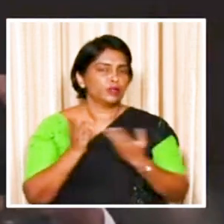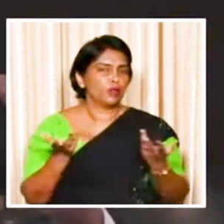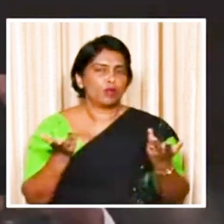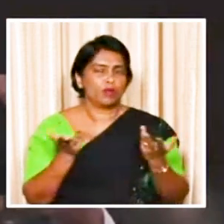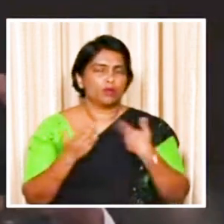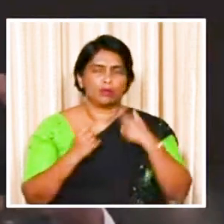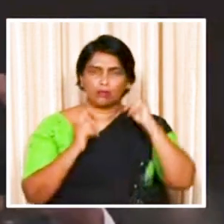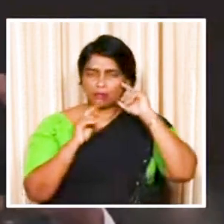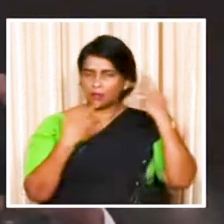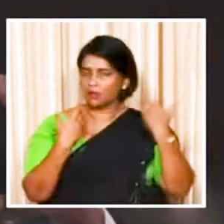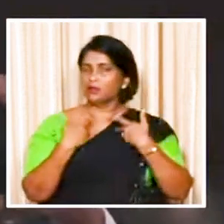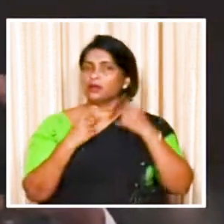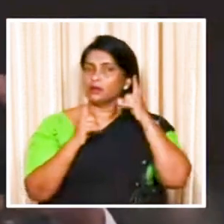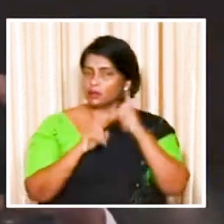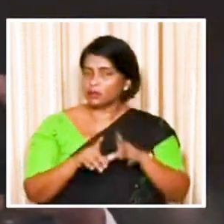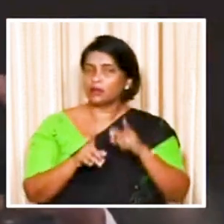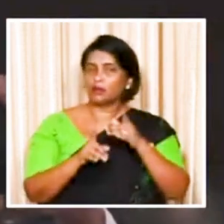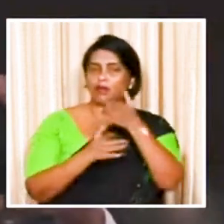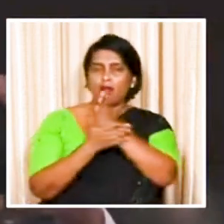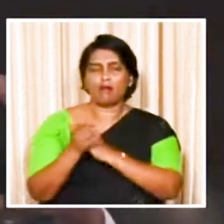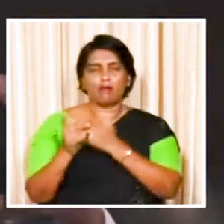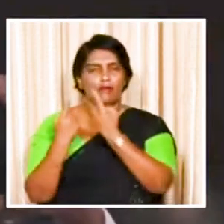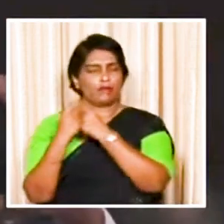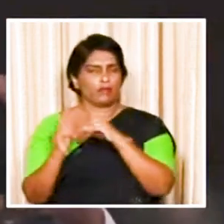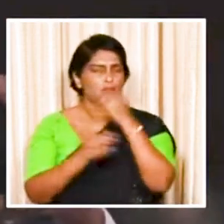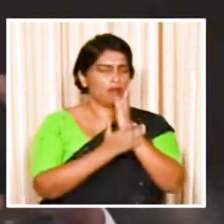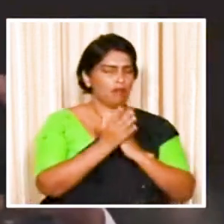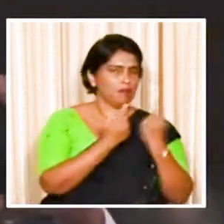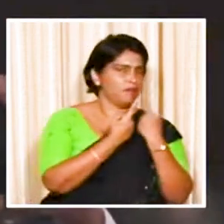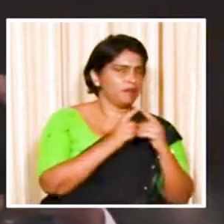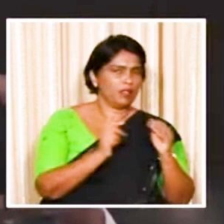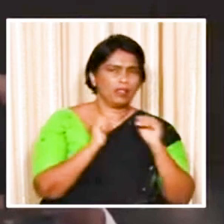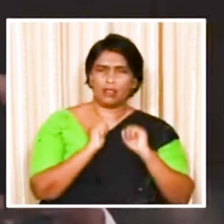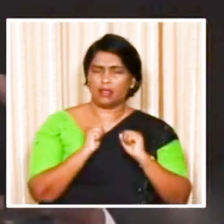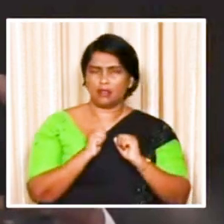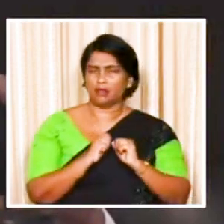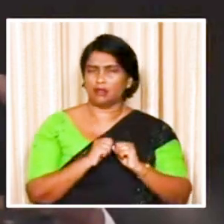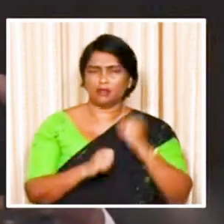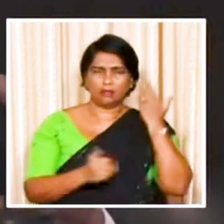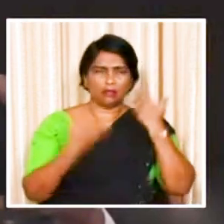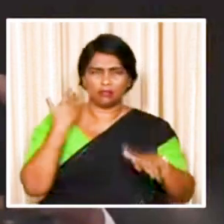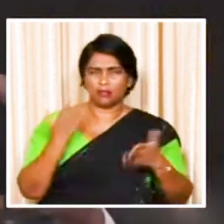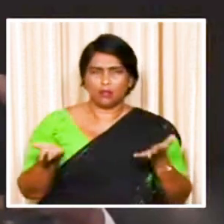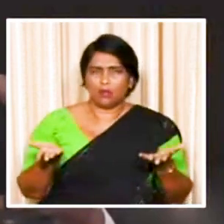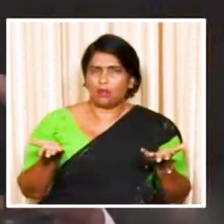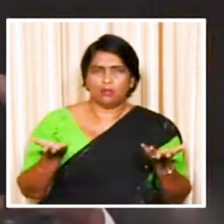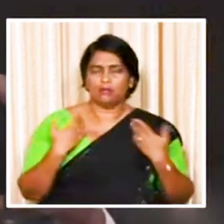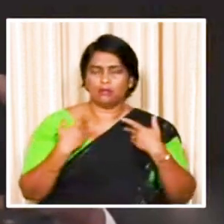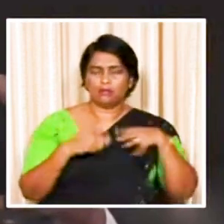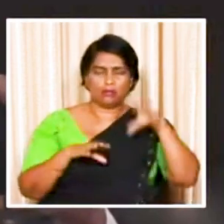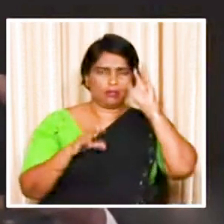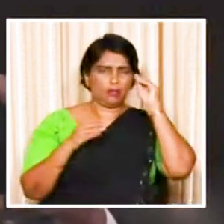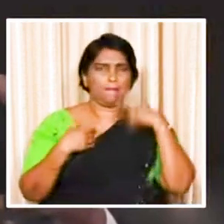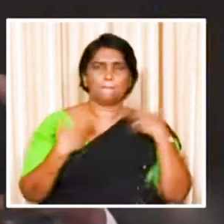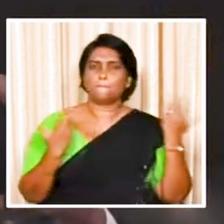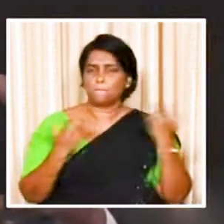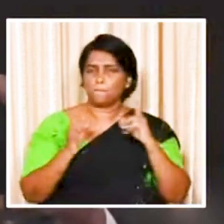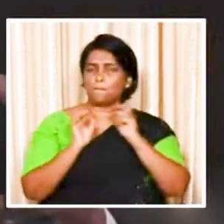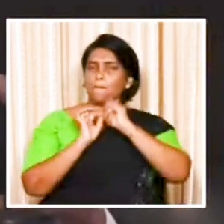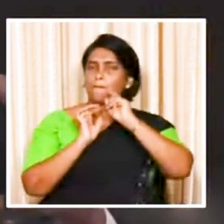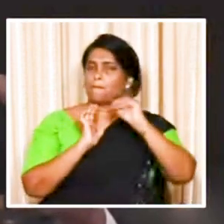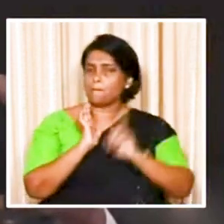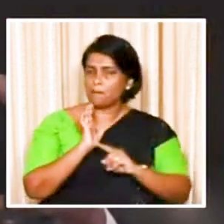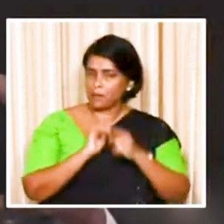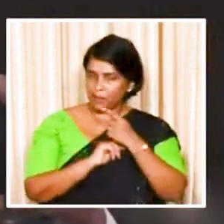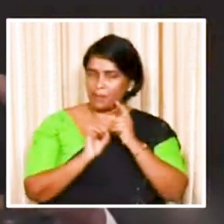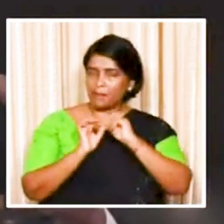மாதிரி இன்னொரு இடத்துக்கு ஒரு மாதிரியாக இவ்வாறான விடயங்கள் நடைபெற்றதாக எங்களுக்கு தெரியவில்லை. குறிப்பாக மட்டக்களப்பு மாவட்டத்திலே பயங்கரவாத தடை